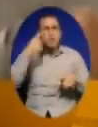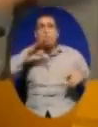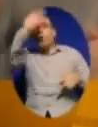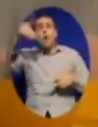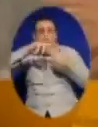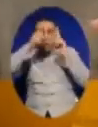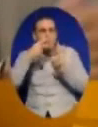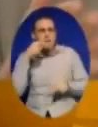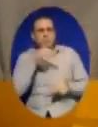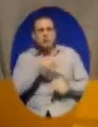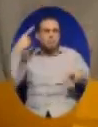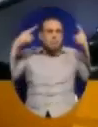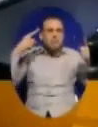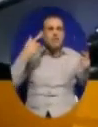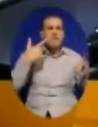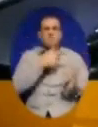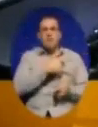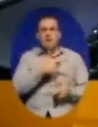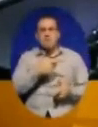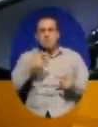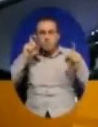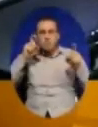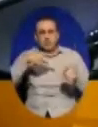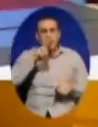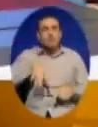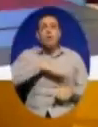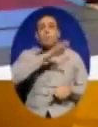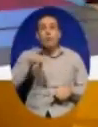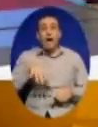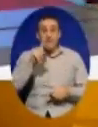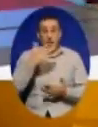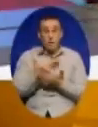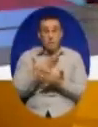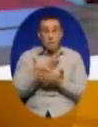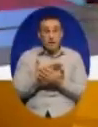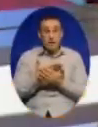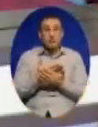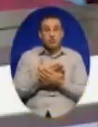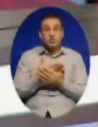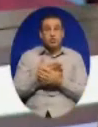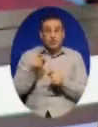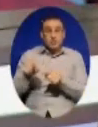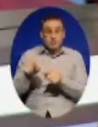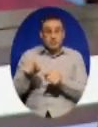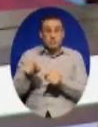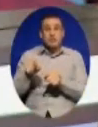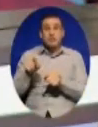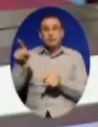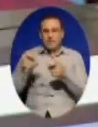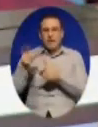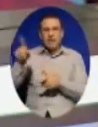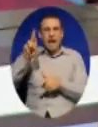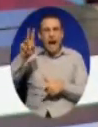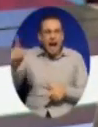בעיות ולא ישנים בלילה וכל מיני דברים כאלה, אבל זה יש בכל הגנאולוגיות. על עובדה שבגנאולוגיות האלה שאנחנו מדברים עליהם, של רד,